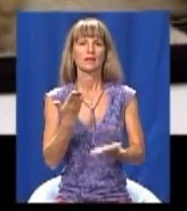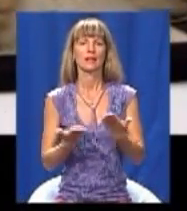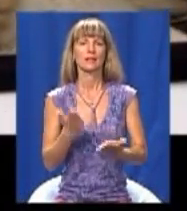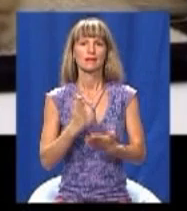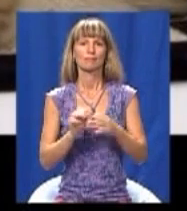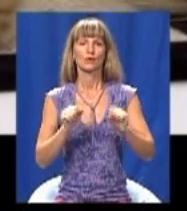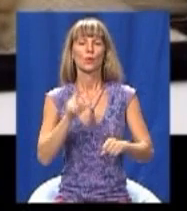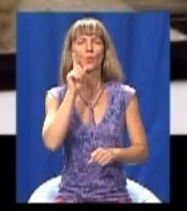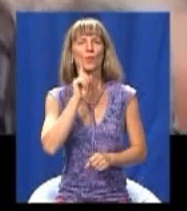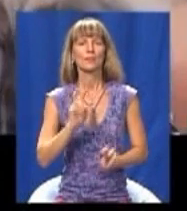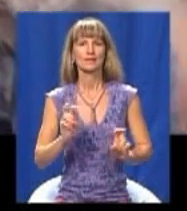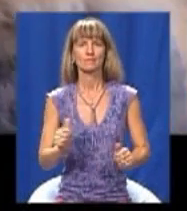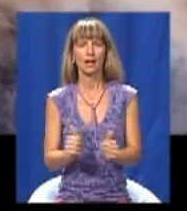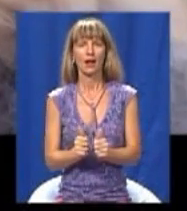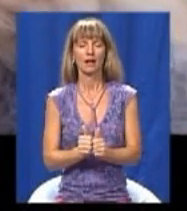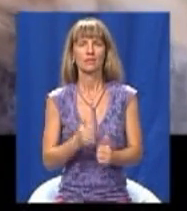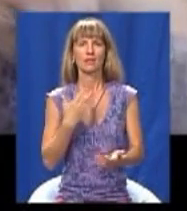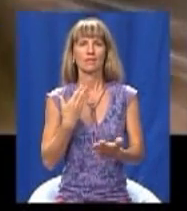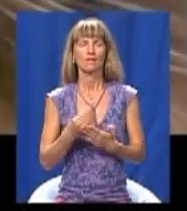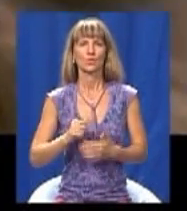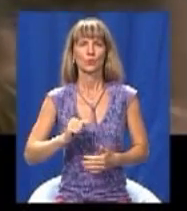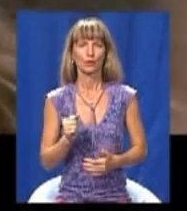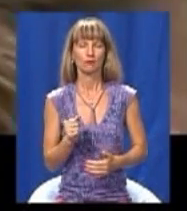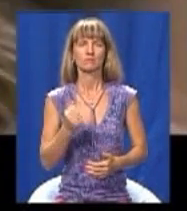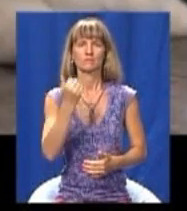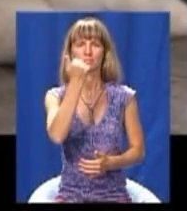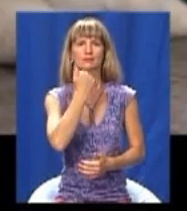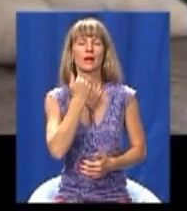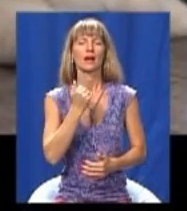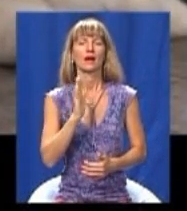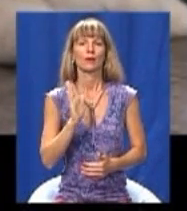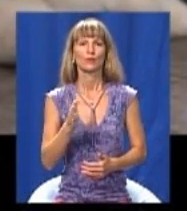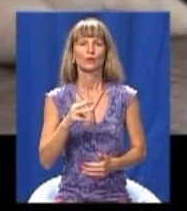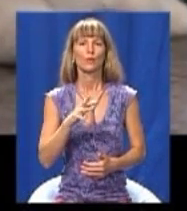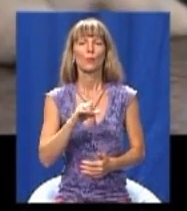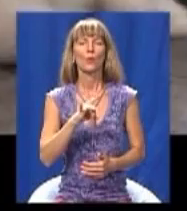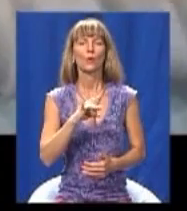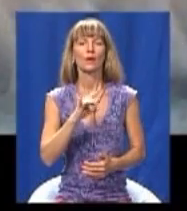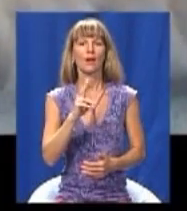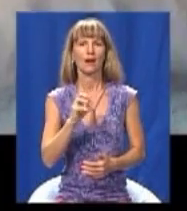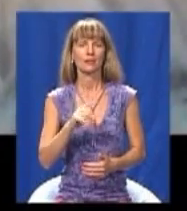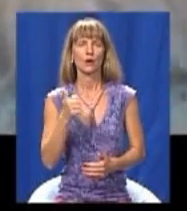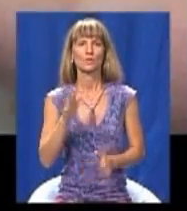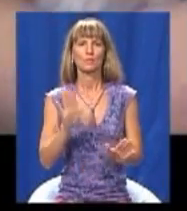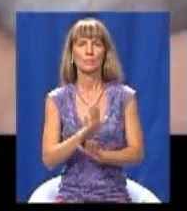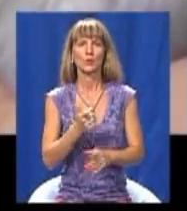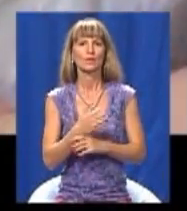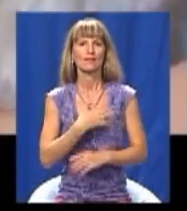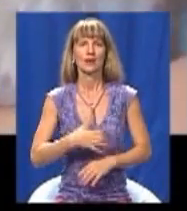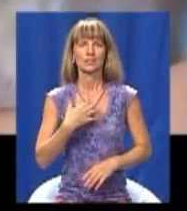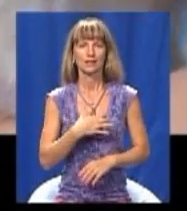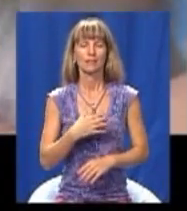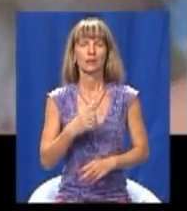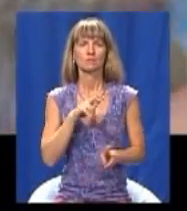можливість зручно вмоститись біля свого двоногого, то на знак подяки вона замуркає гарну пісню. Дуже важливим для пухнастої красуні